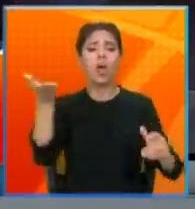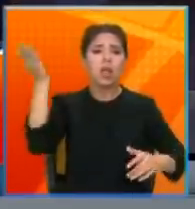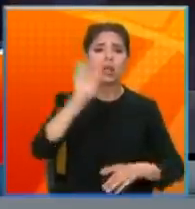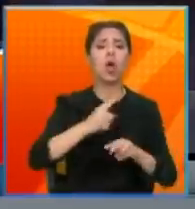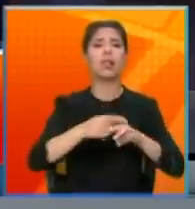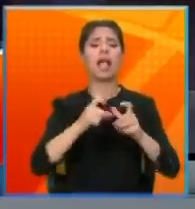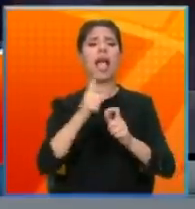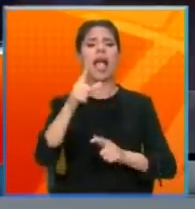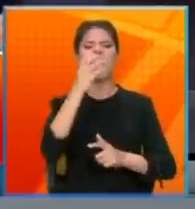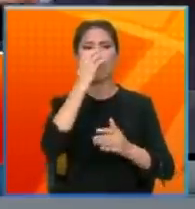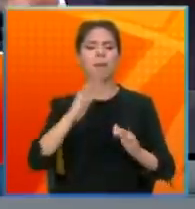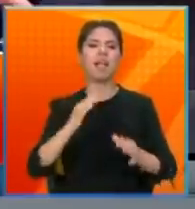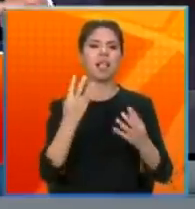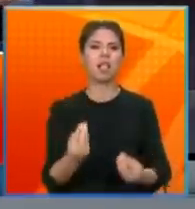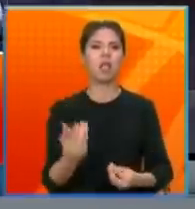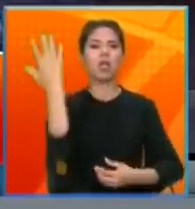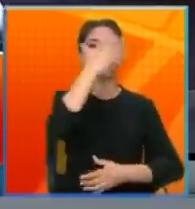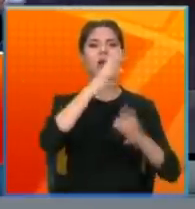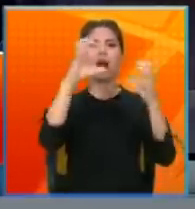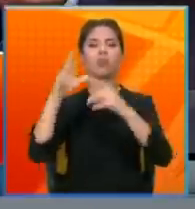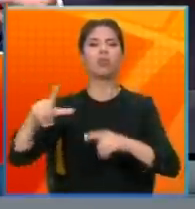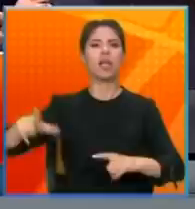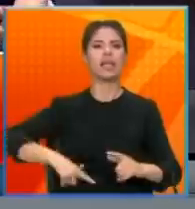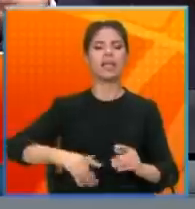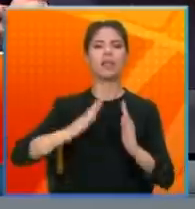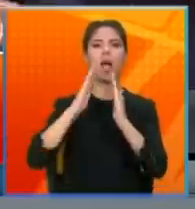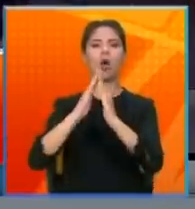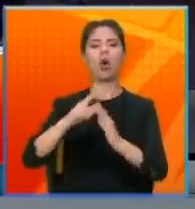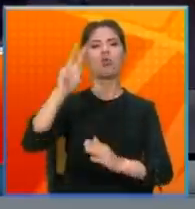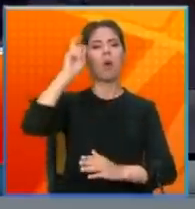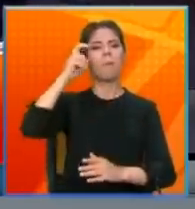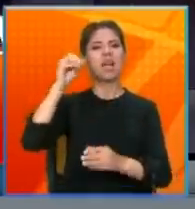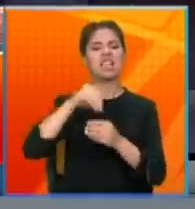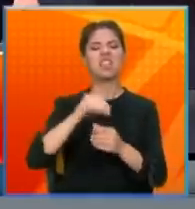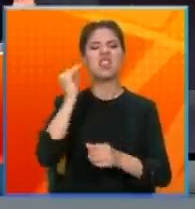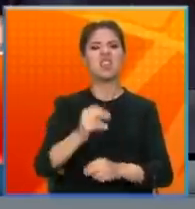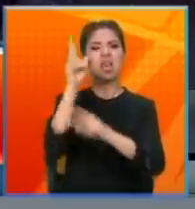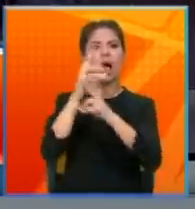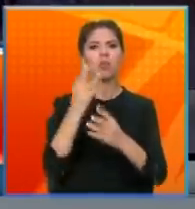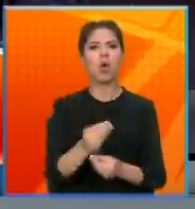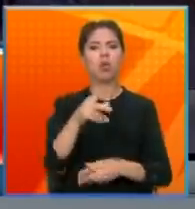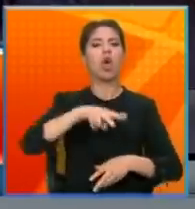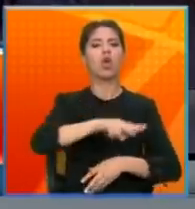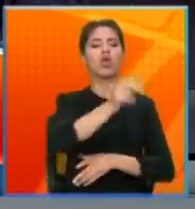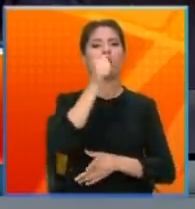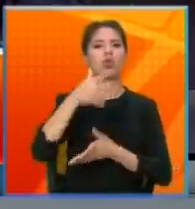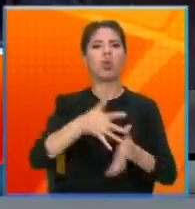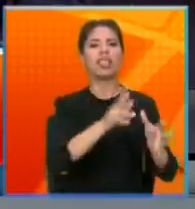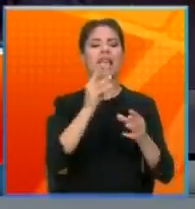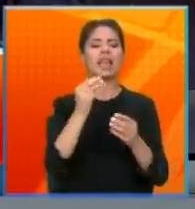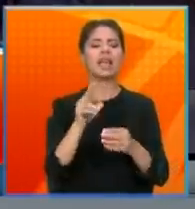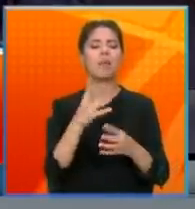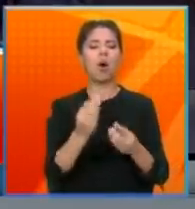de korkulan ve beklenen oldu. Kara bulutlar İzmir ve Kapı Komşusu Manisa'ya da kabusu yaşattı. Yollar nehre döndü. Hasar çok